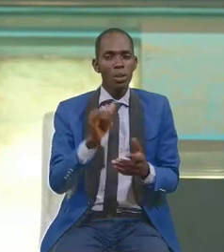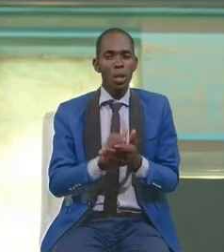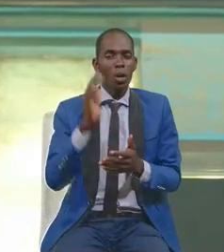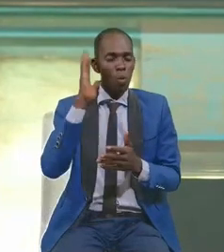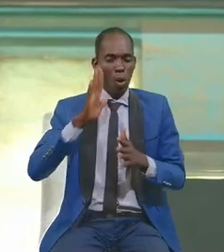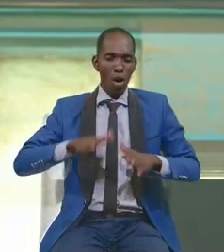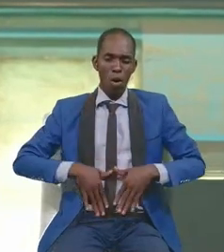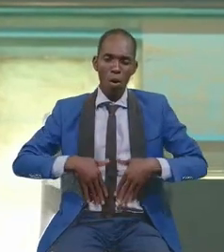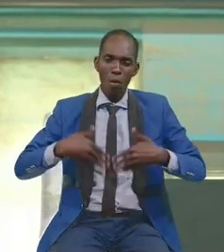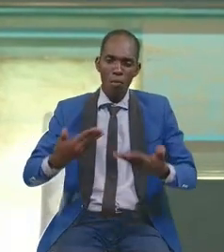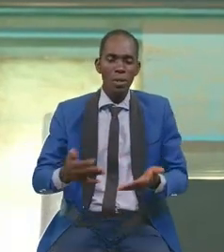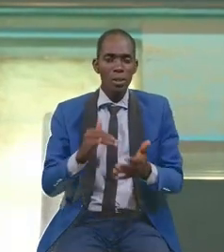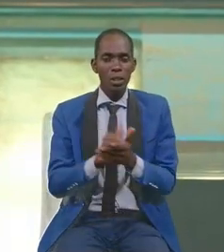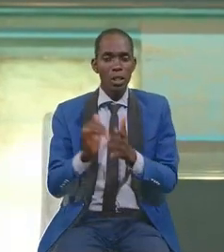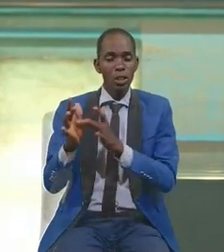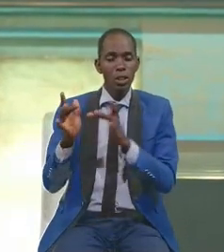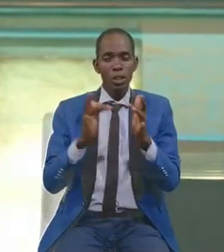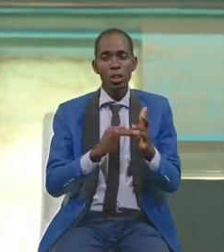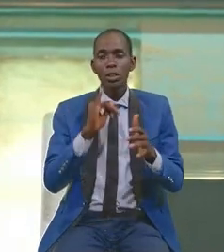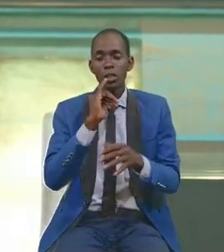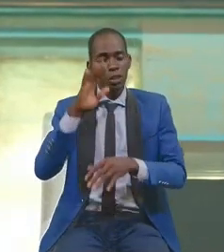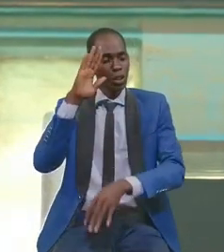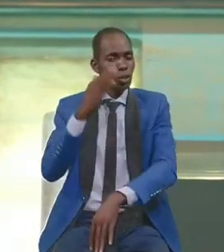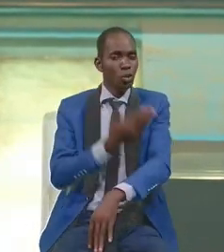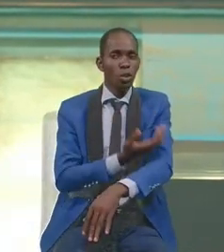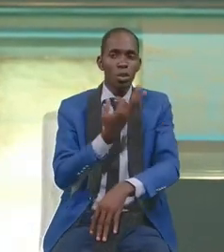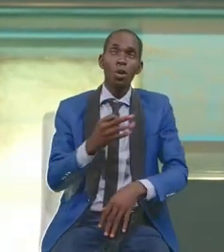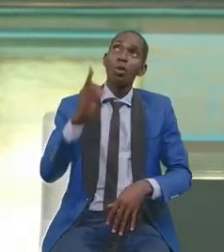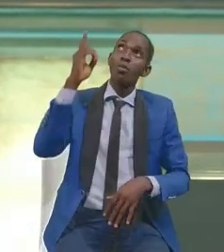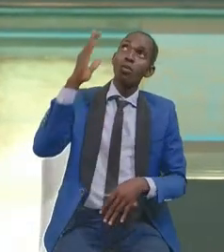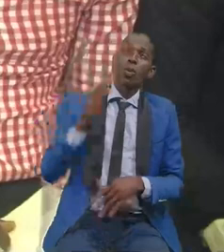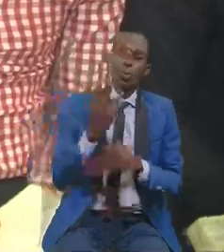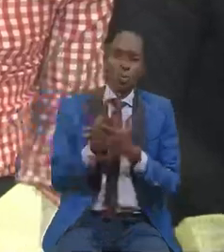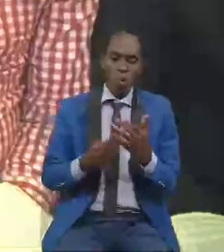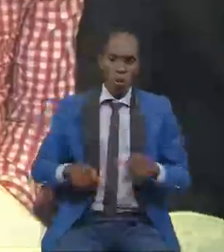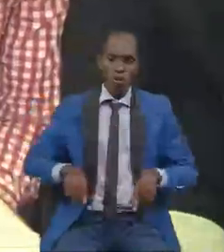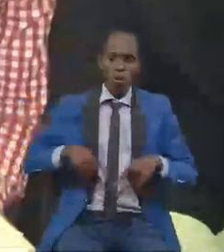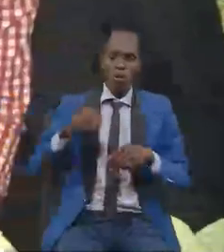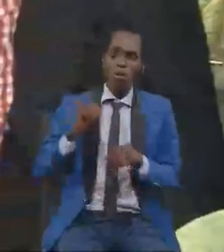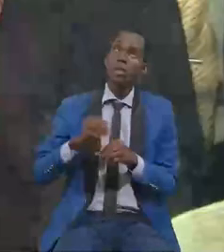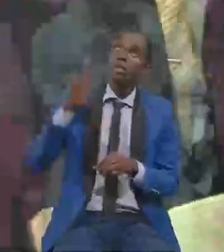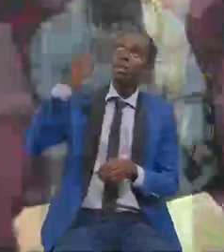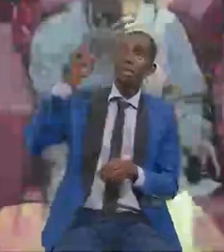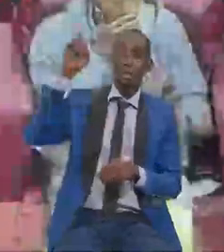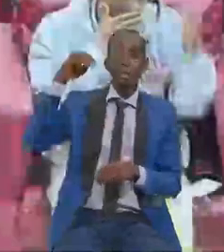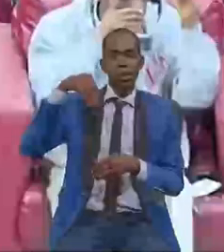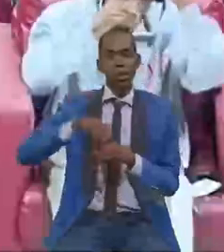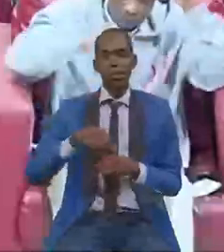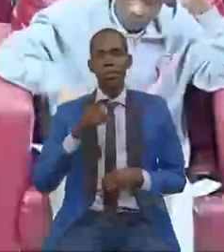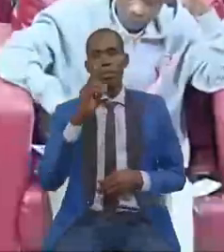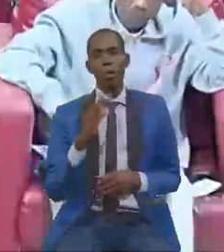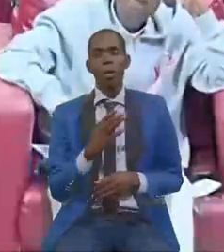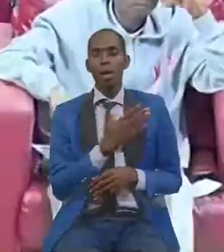Fils de Dieu, Dieu demeure en lui et lui en Dieu. Et nous avons